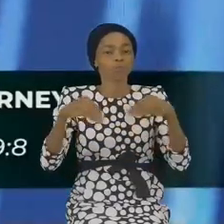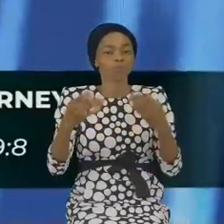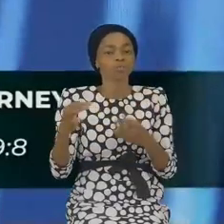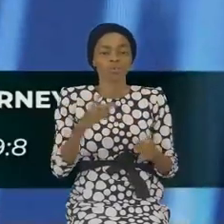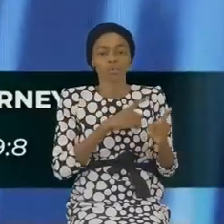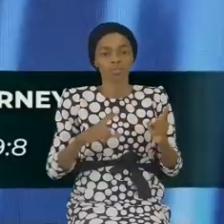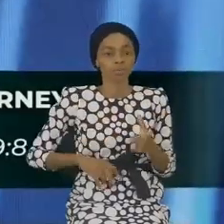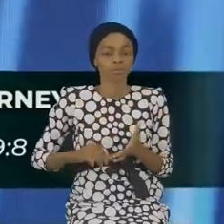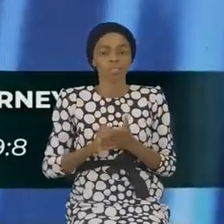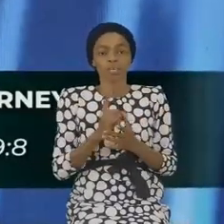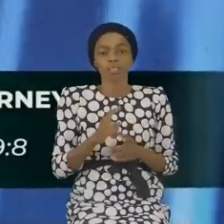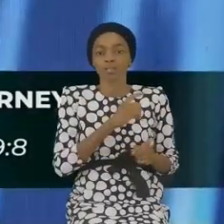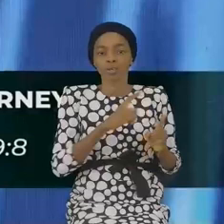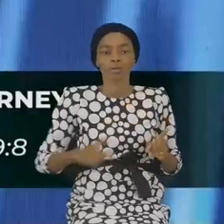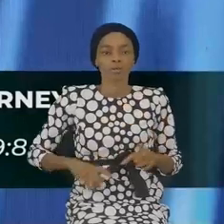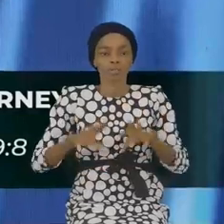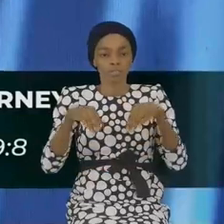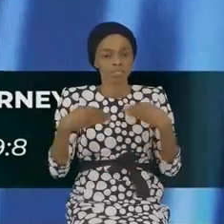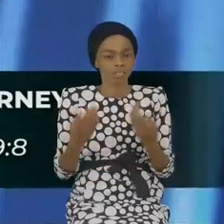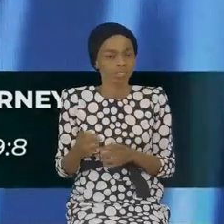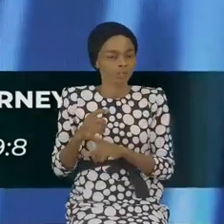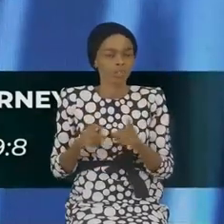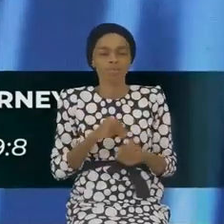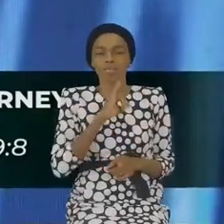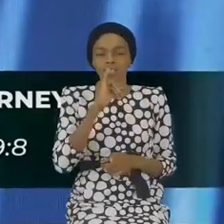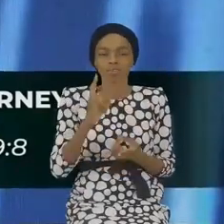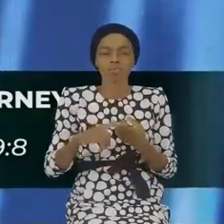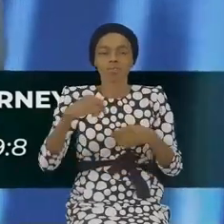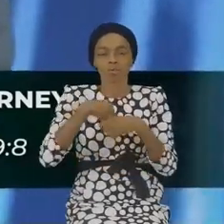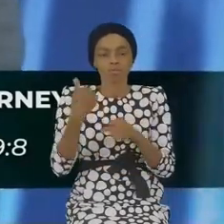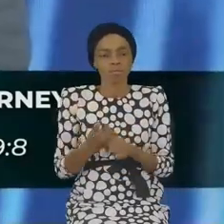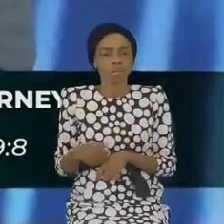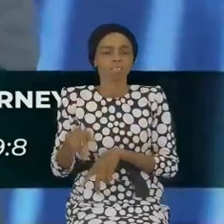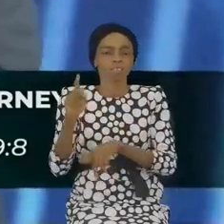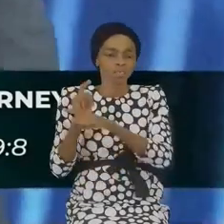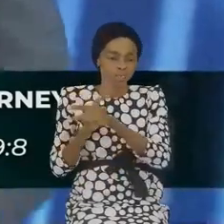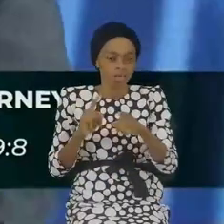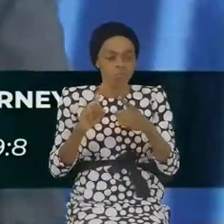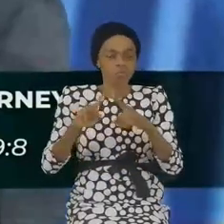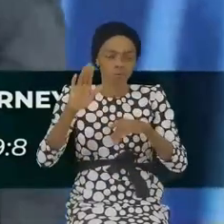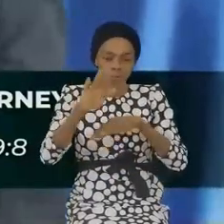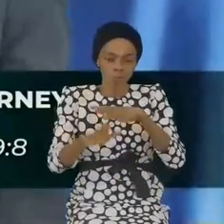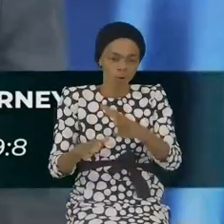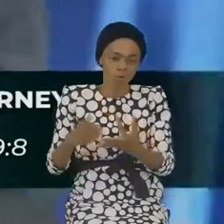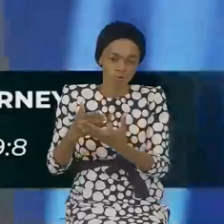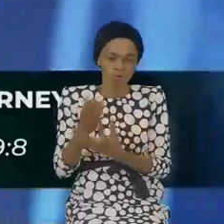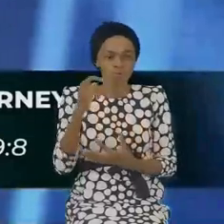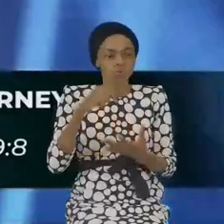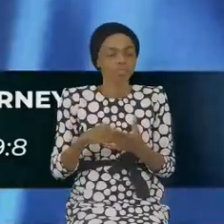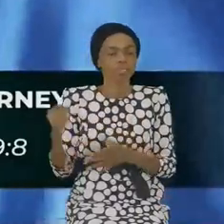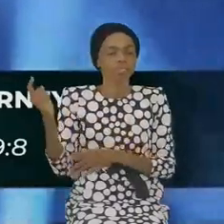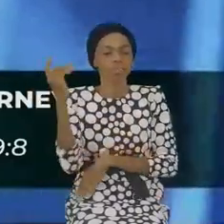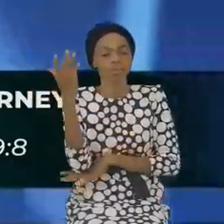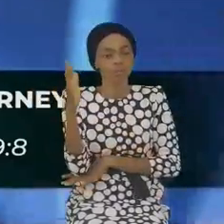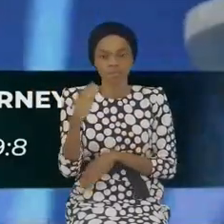que Dieu leur donna, c'était pour les aider à traverser ce grand désert.